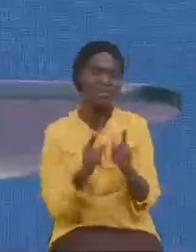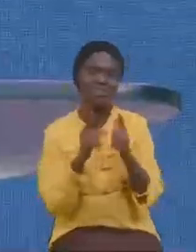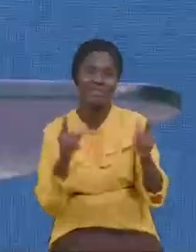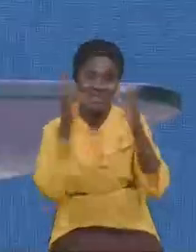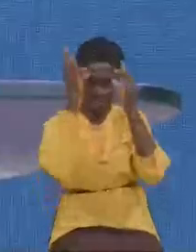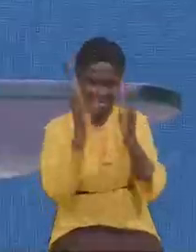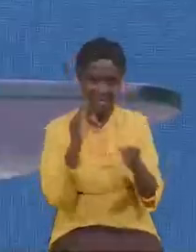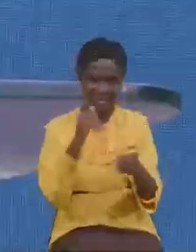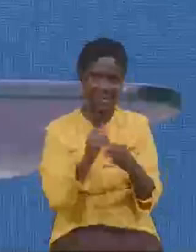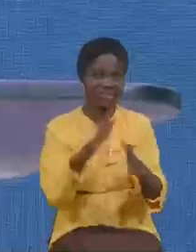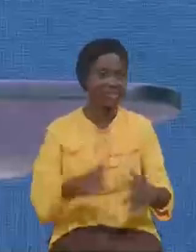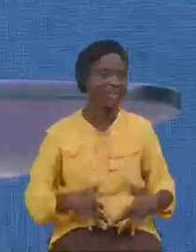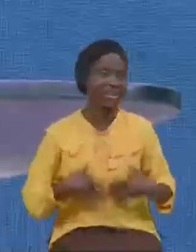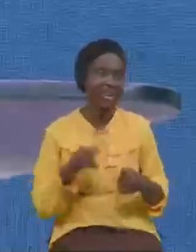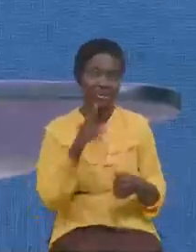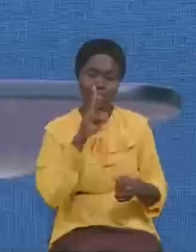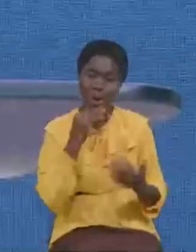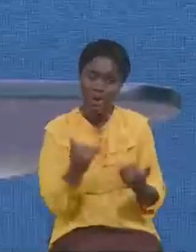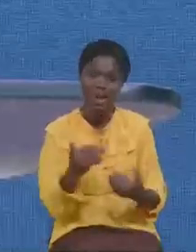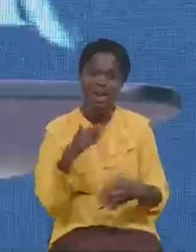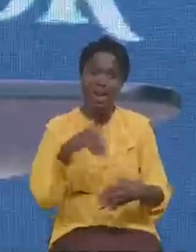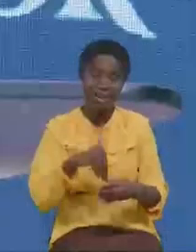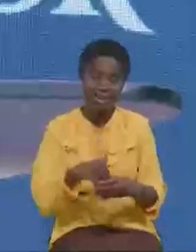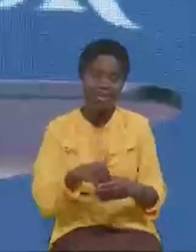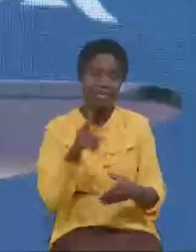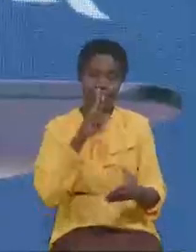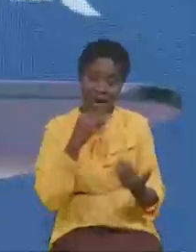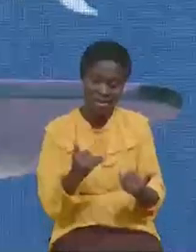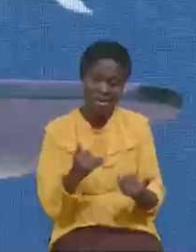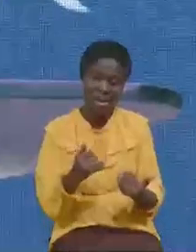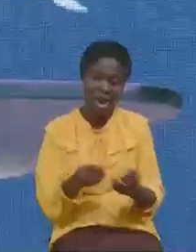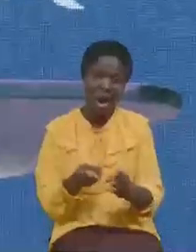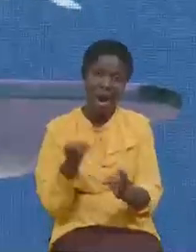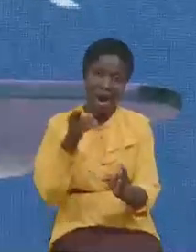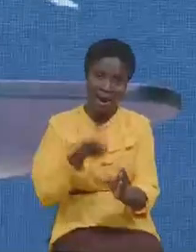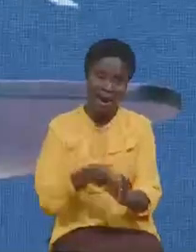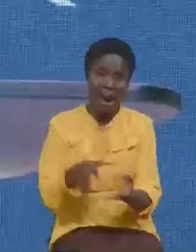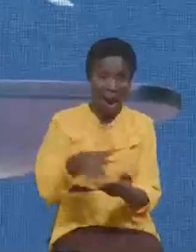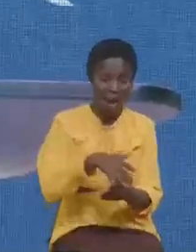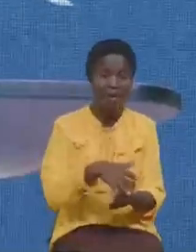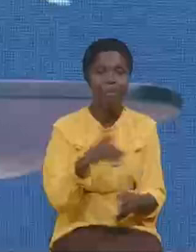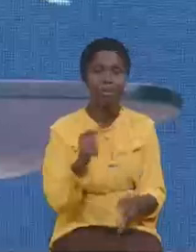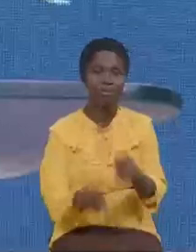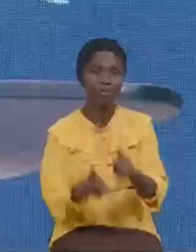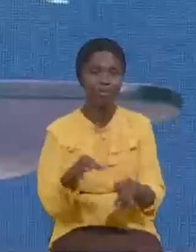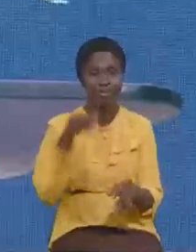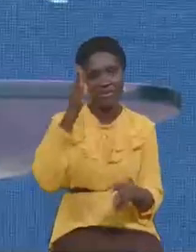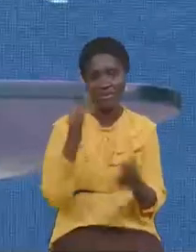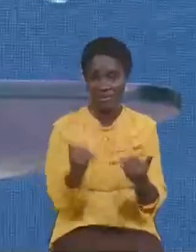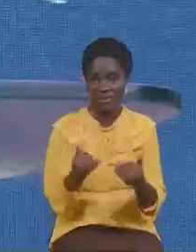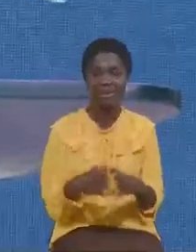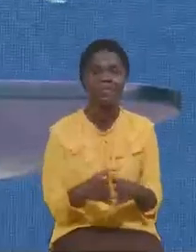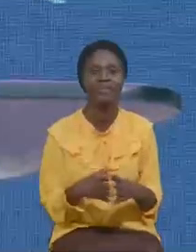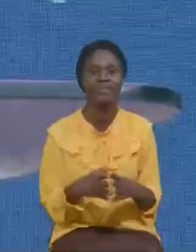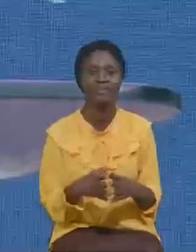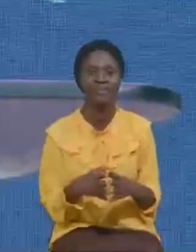Vous avez pris une bonne décision de suivre Christ. Vous faites partie de ceux qui sont entrés dans le